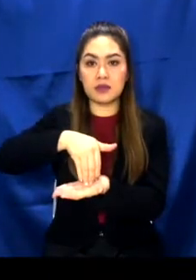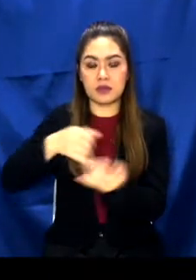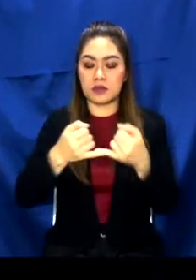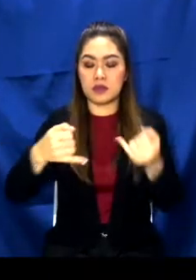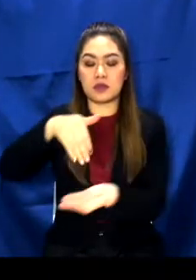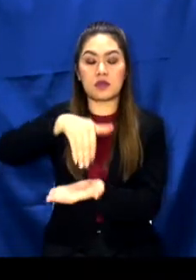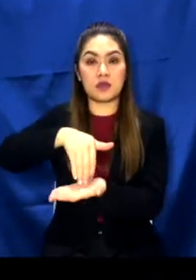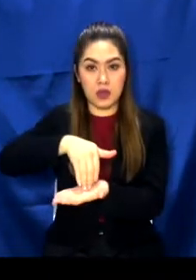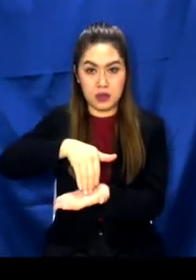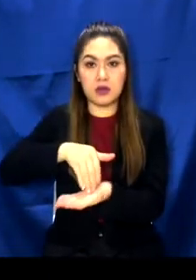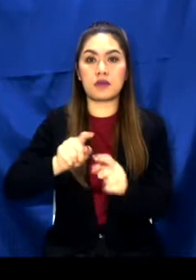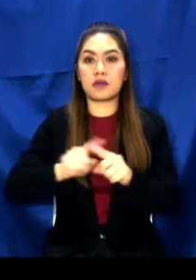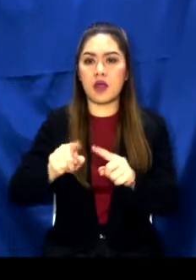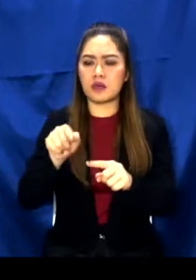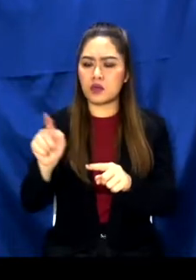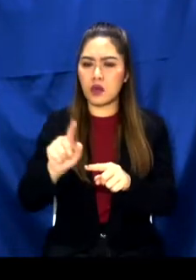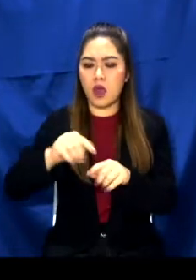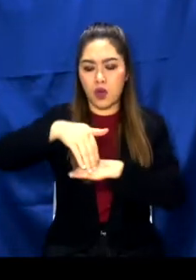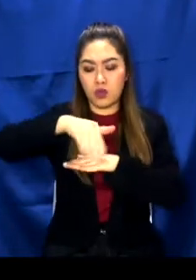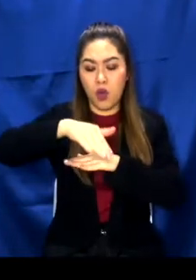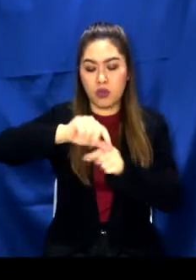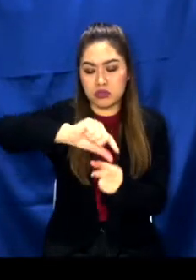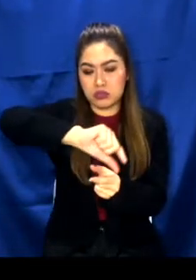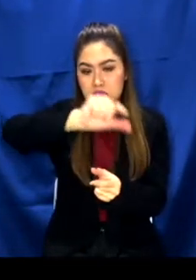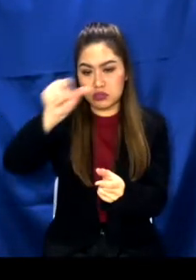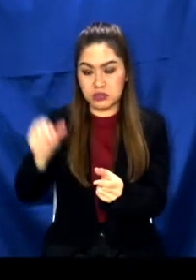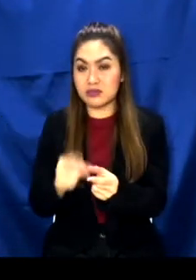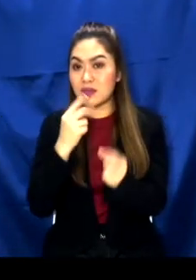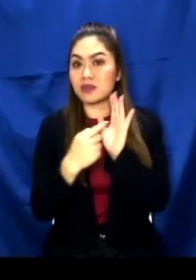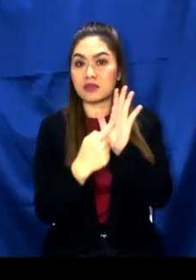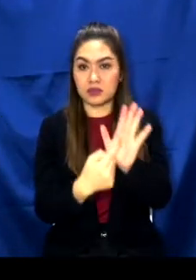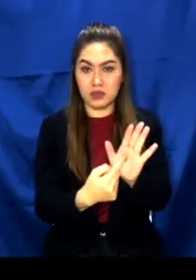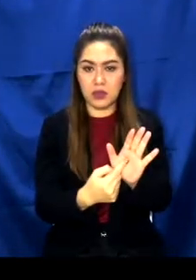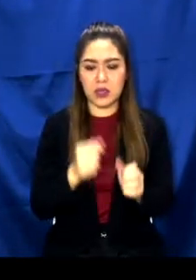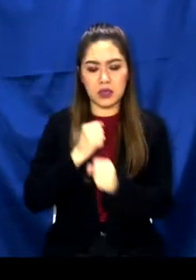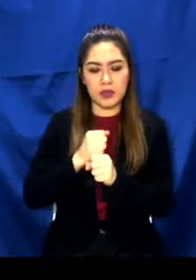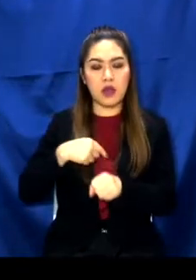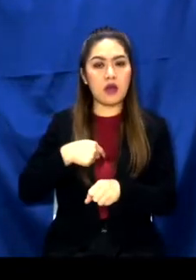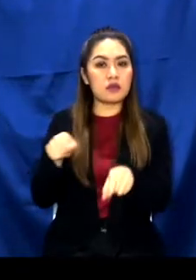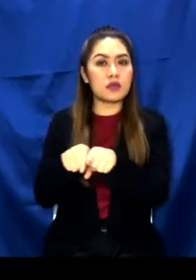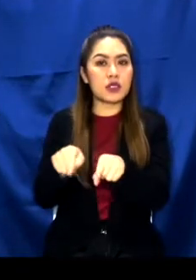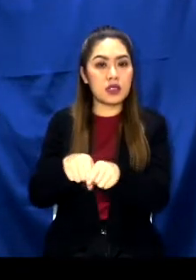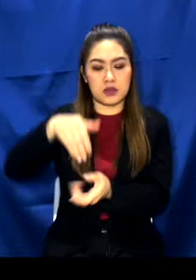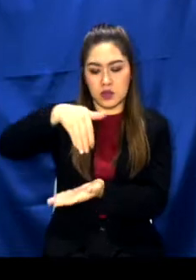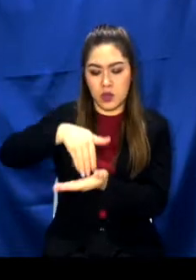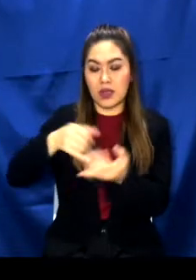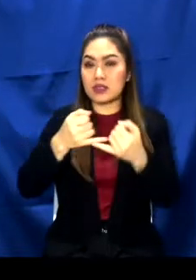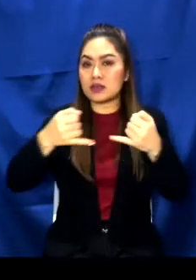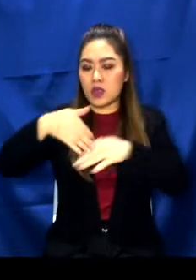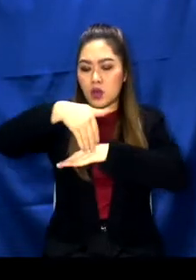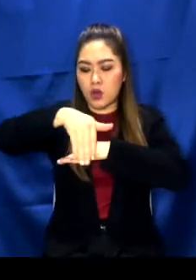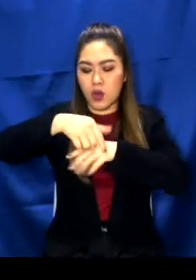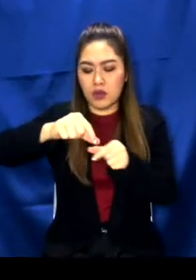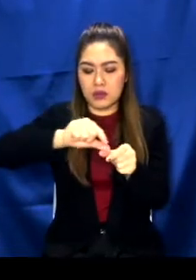เส้นอยู่ตรงกลางนะคะแต่ว่าตัวสโตกอยู่รอบนอกเห็นไหมว่าตัวอย่างกับงานของเราเหมือนกันเส้นอยู่ตรงกลางสโตกอยู่รอบน